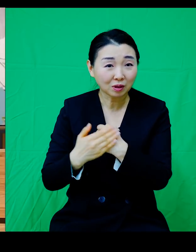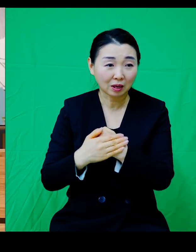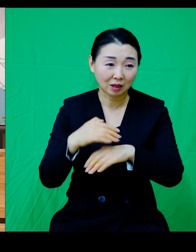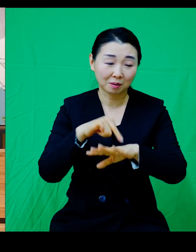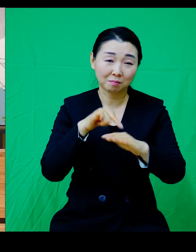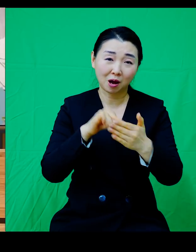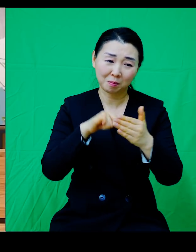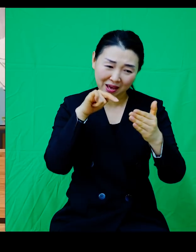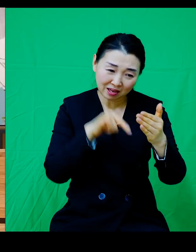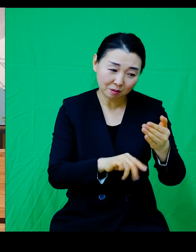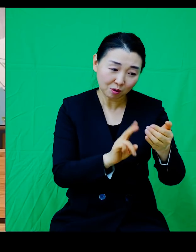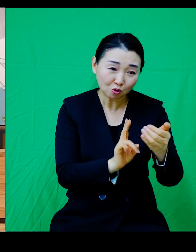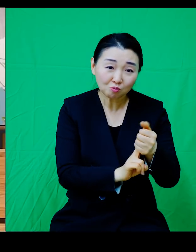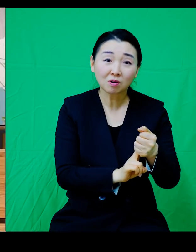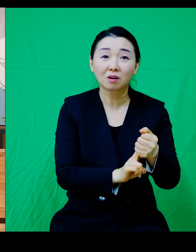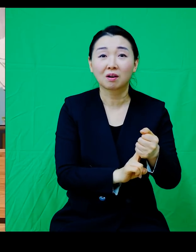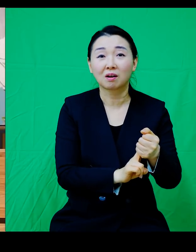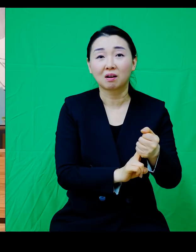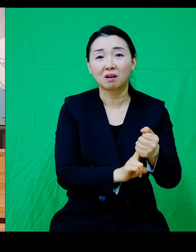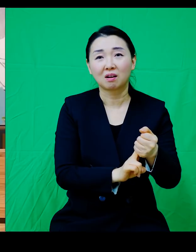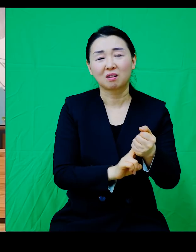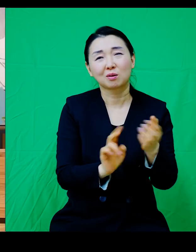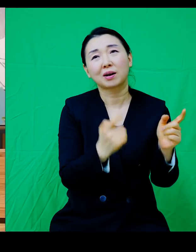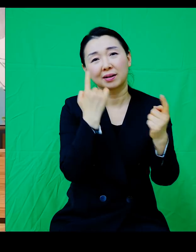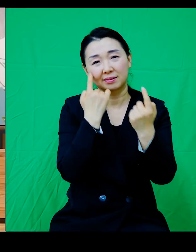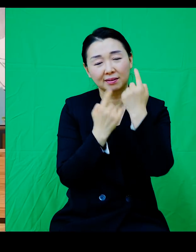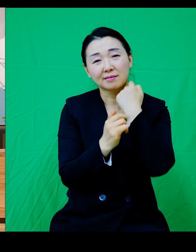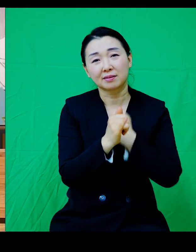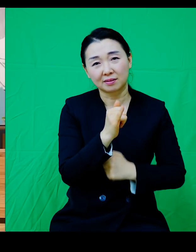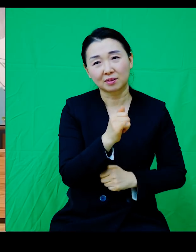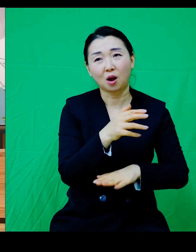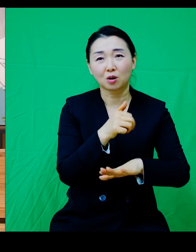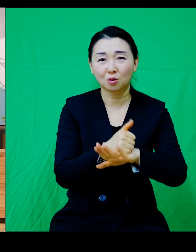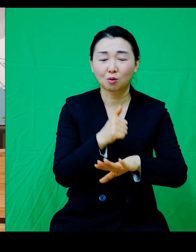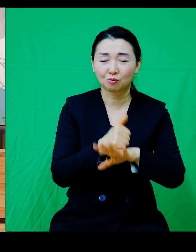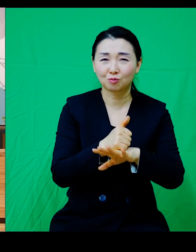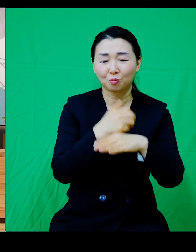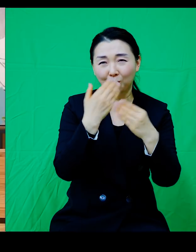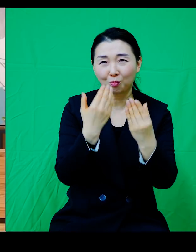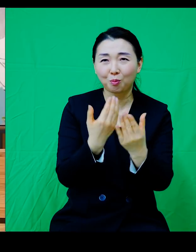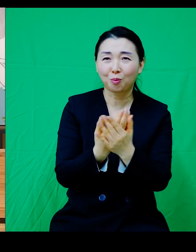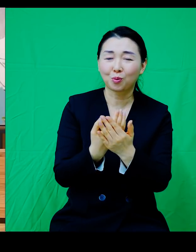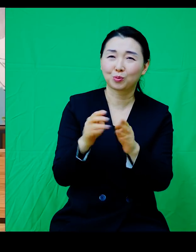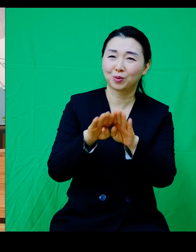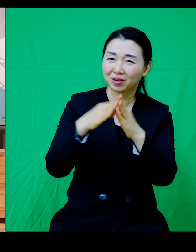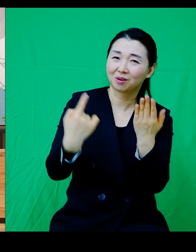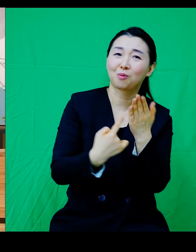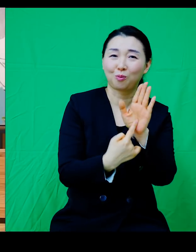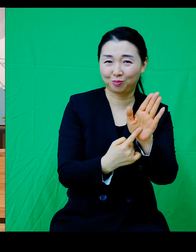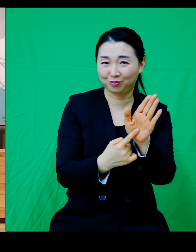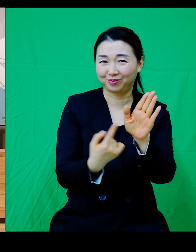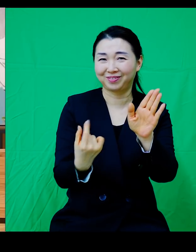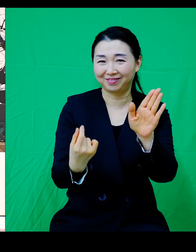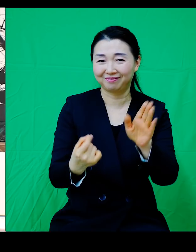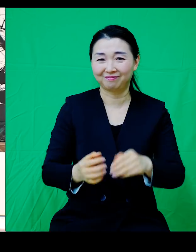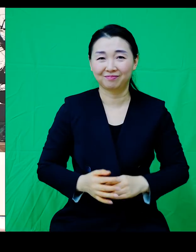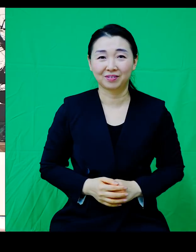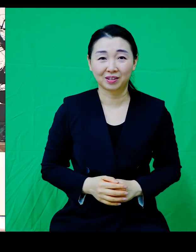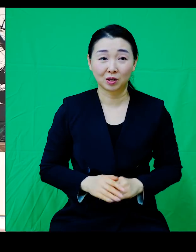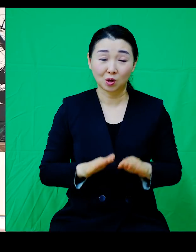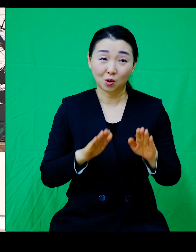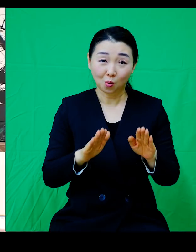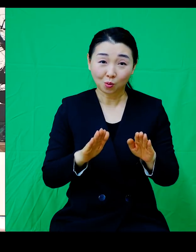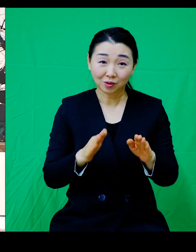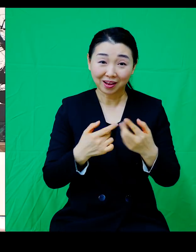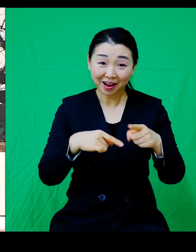깊은 마음속에 감추어두었던 각자의 뭐 상처들을 결국 밖으로 꺼내게 된 계기가 된 것이네요. 아니,